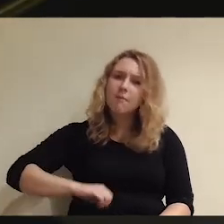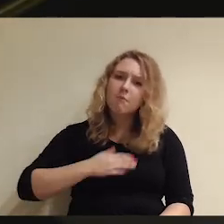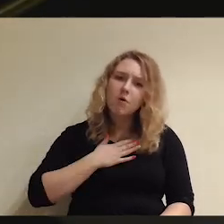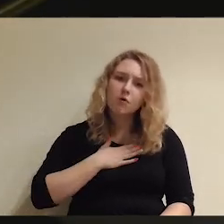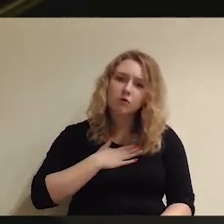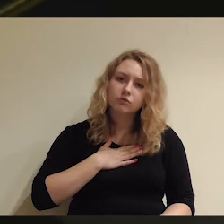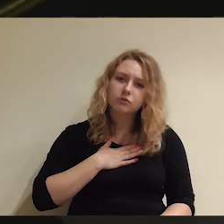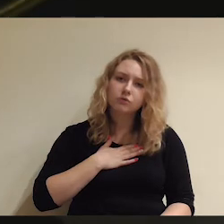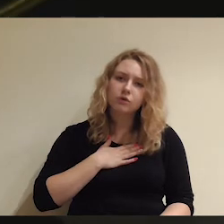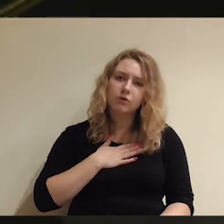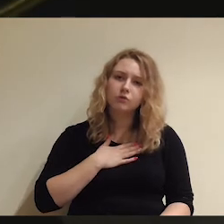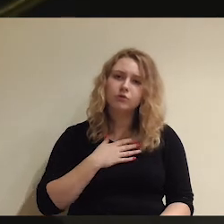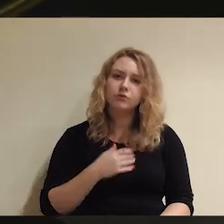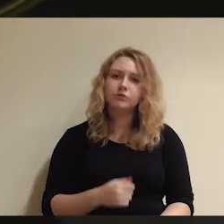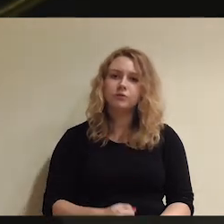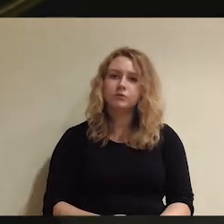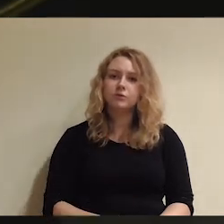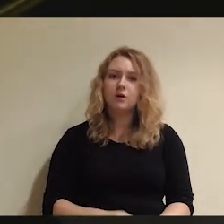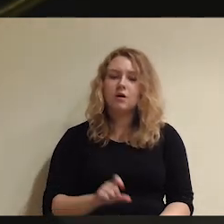osamotnienia.